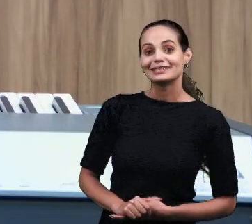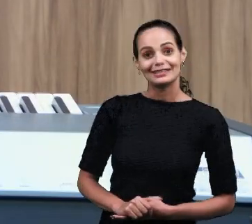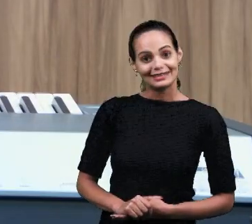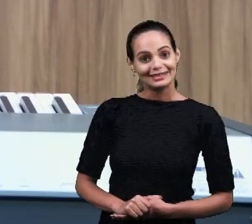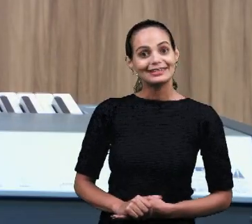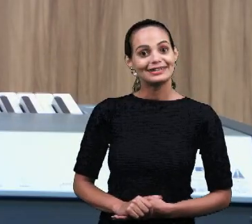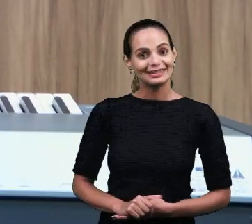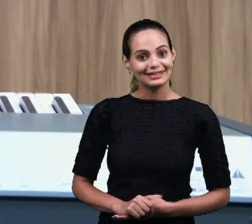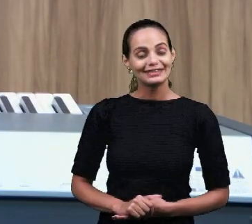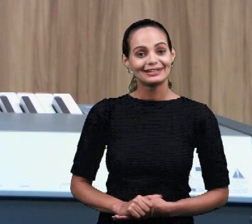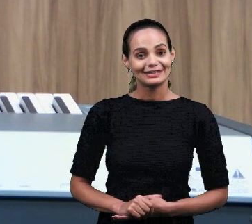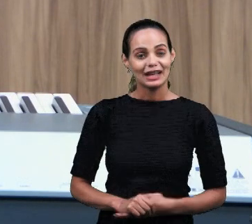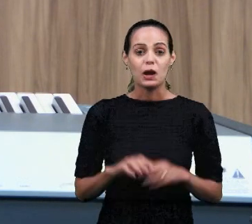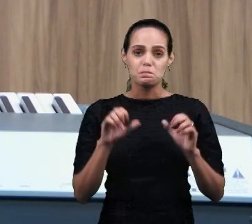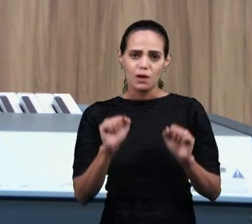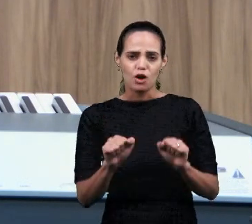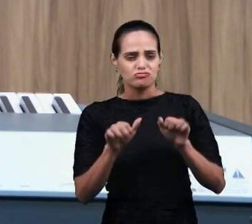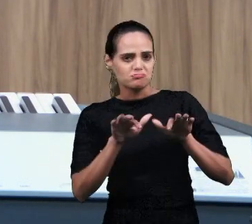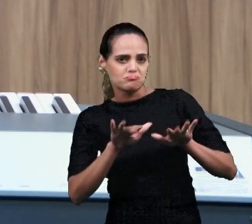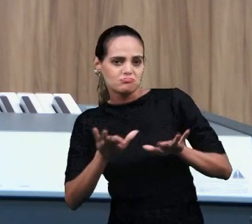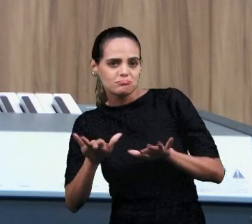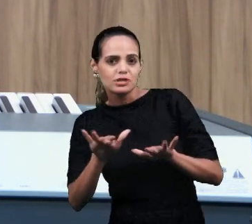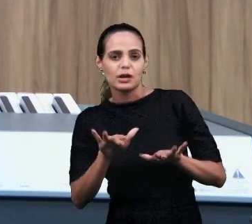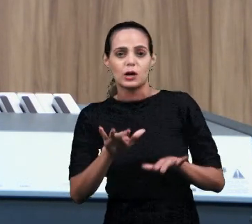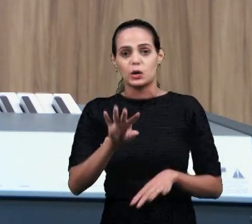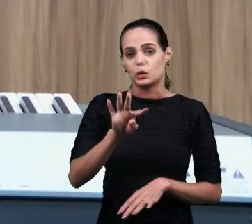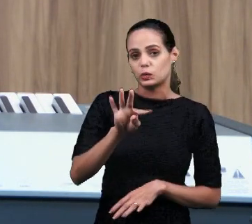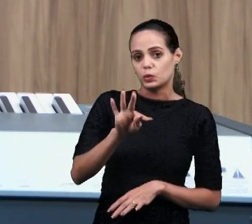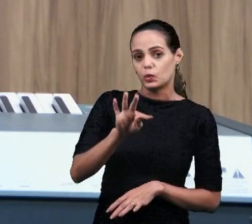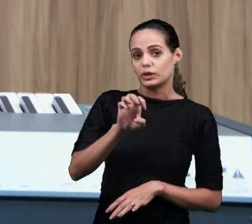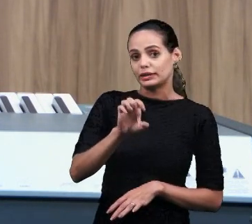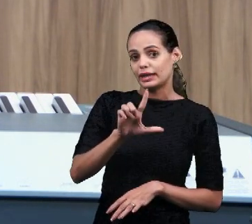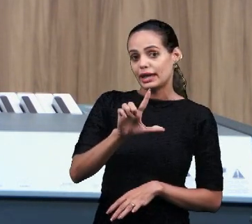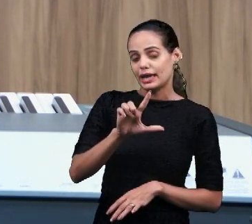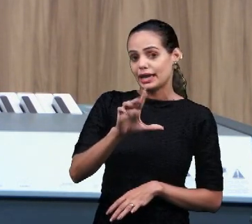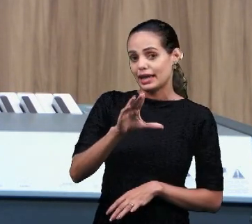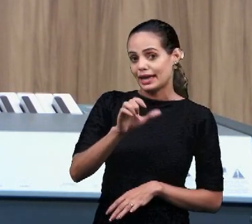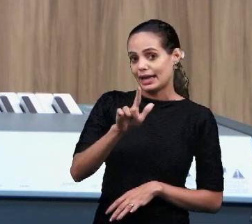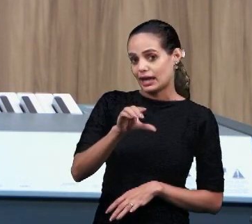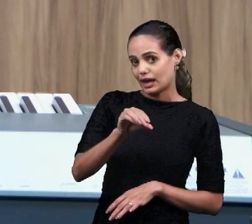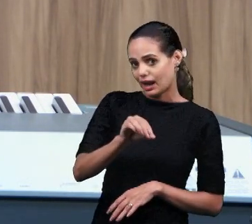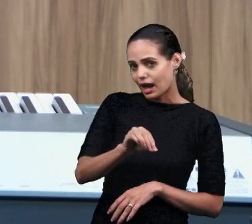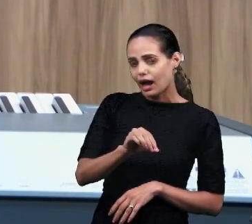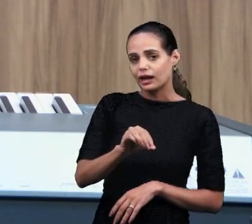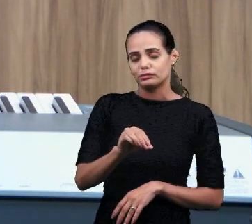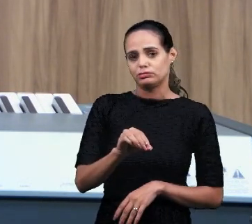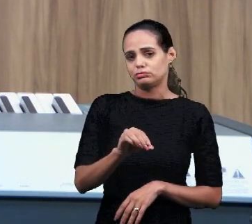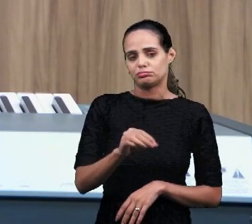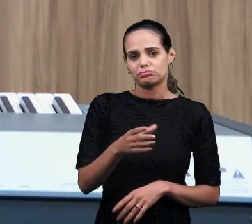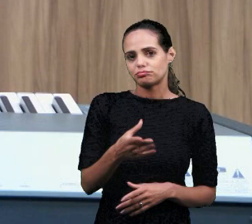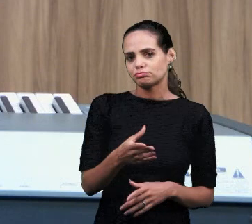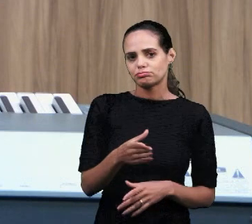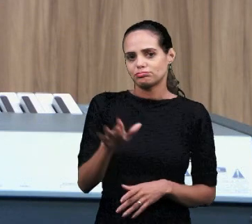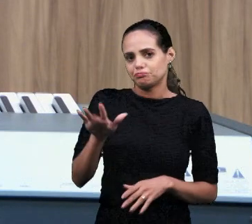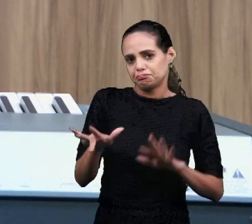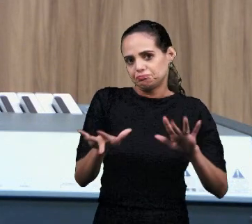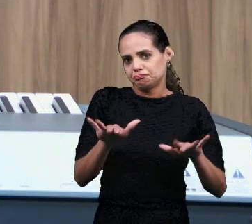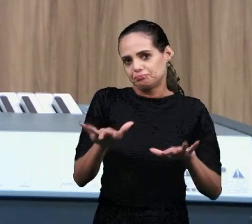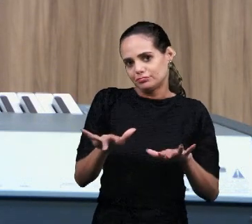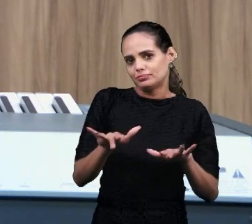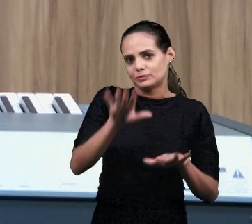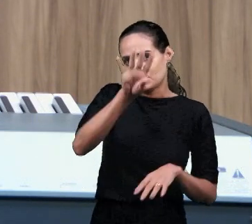Si bien pour le piano comme le clavier, vous pouvez jouer avec la cifre, avec l'état